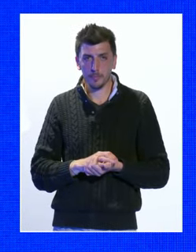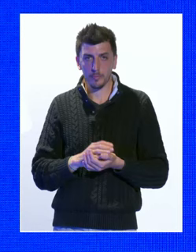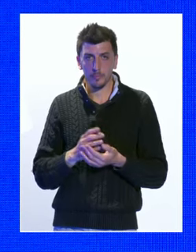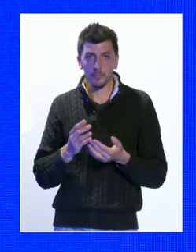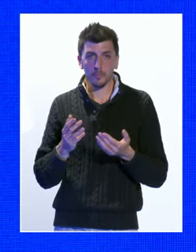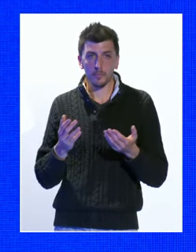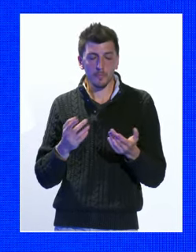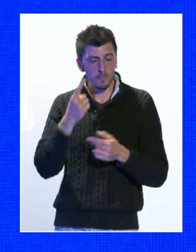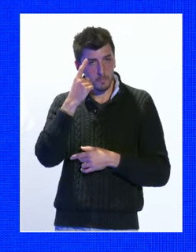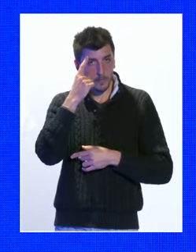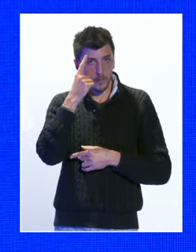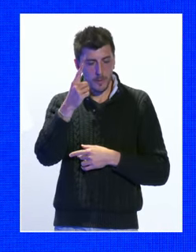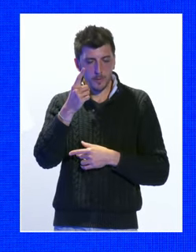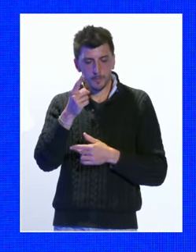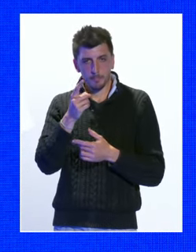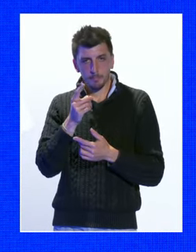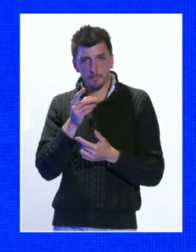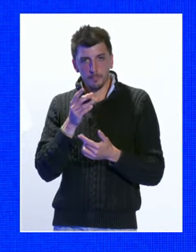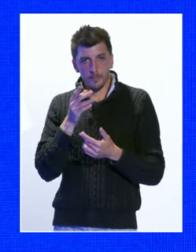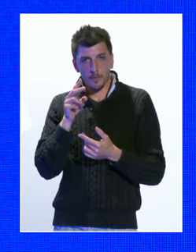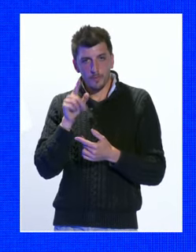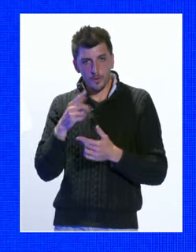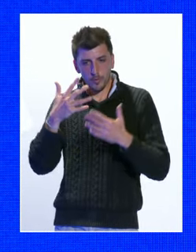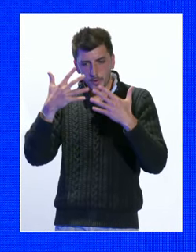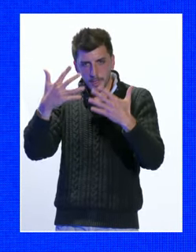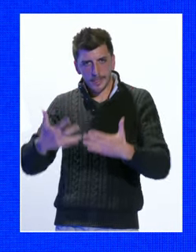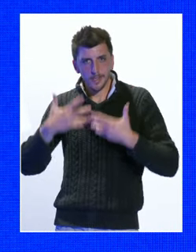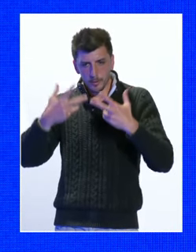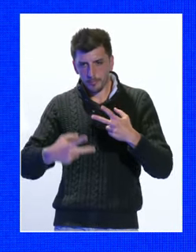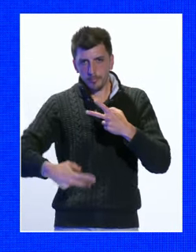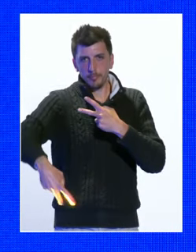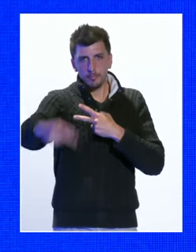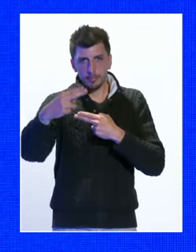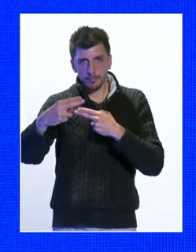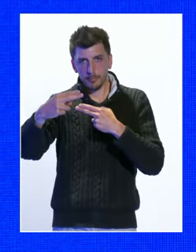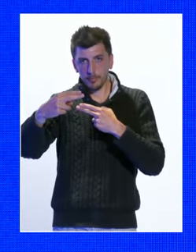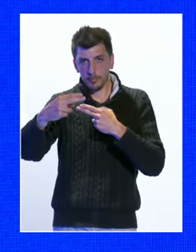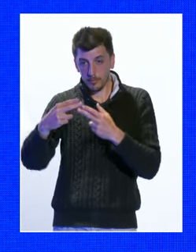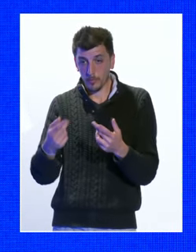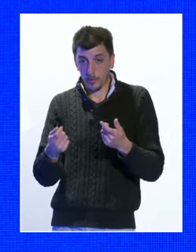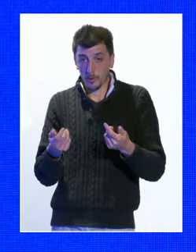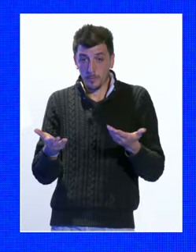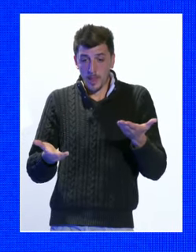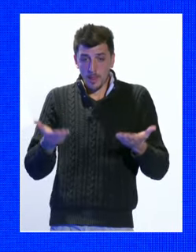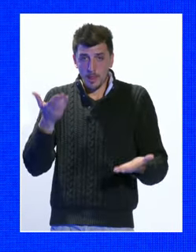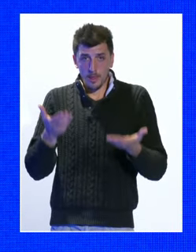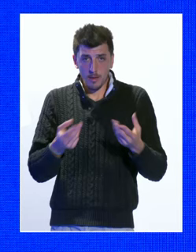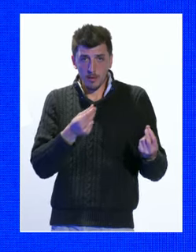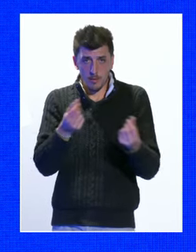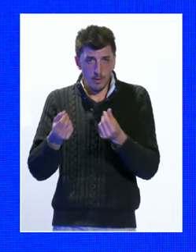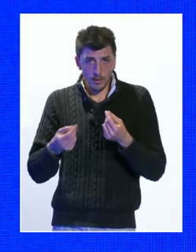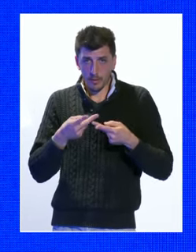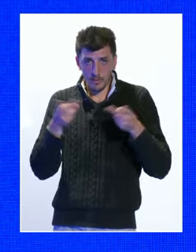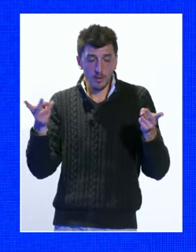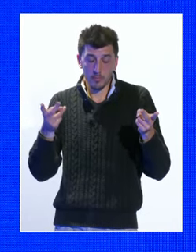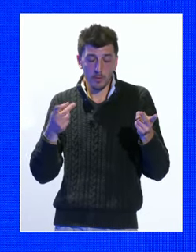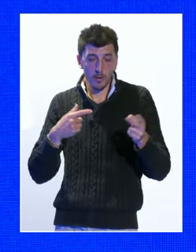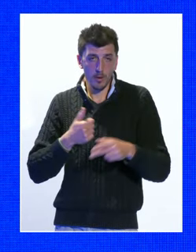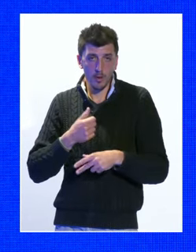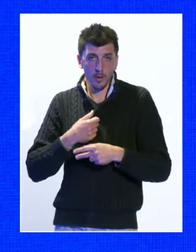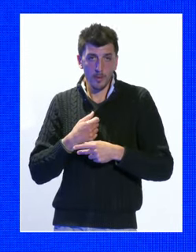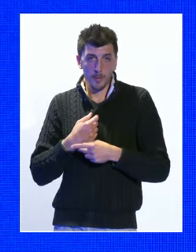Je pense qu'il faut un plan décennal de retour à l'équilibre des finances publiques. Je défends cette idée depuis